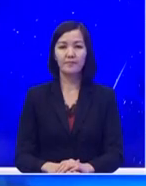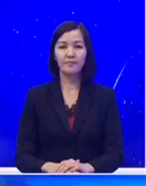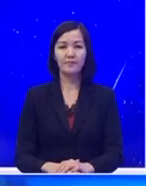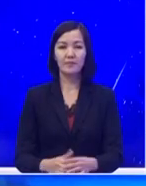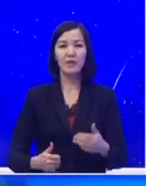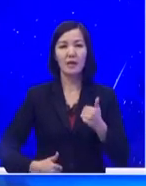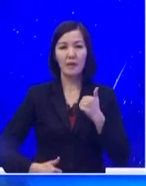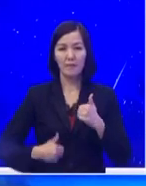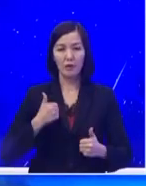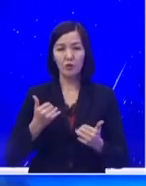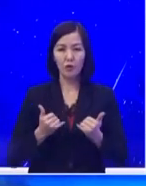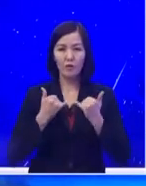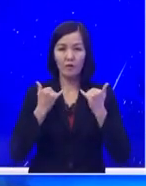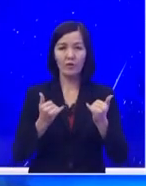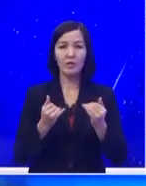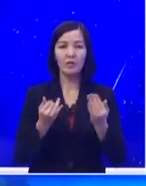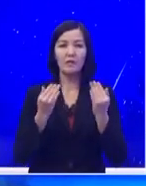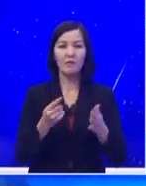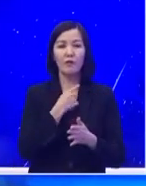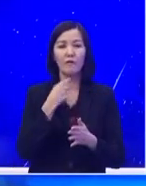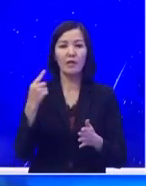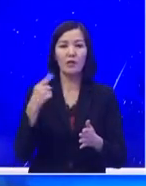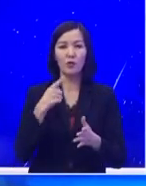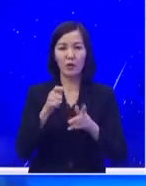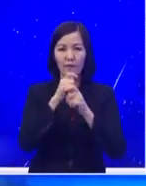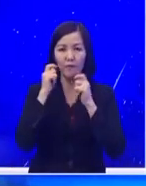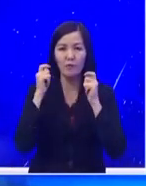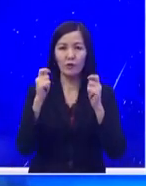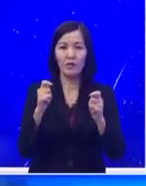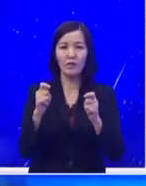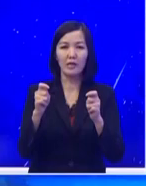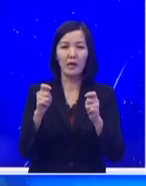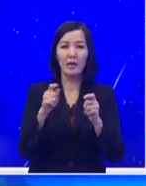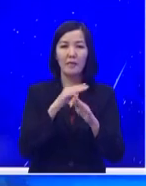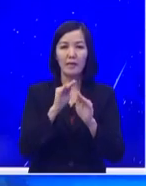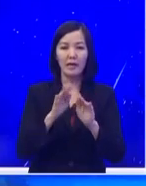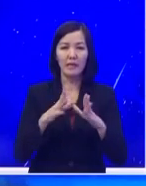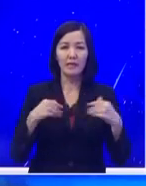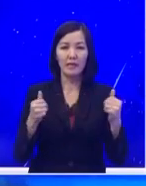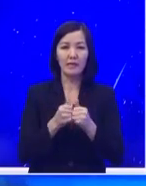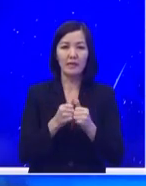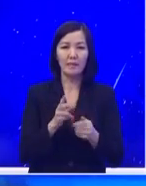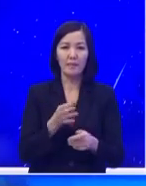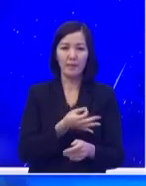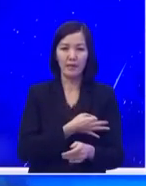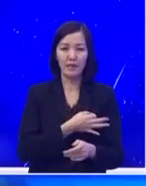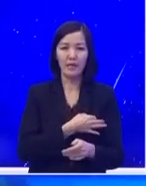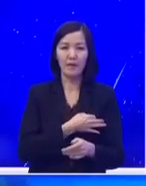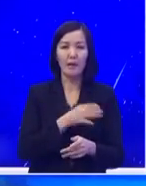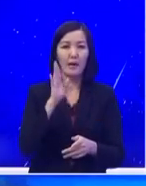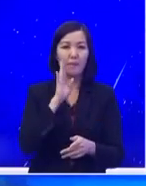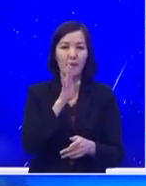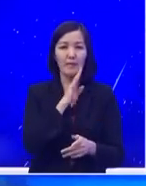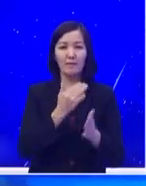Почет и уважение. Сегодня в Талдыкургане состоялось вручение знаков отличия многодетным матерям. Испокон веков материнство воспринималось